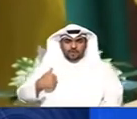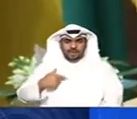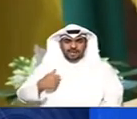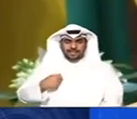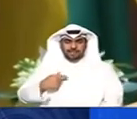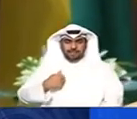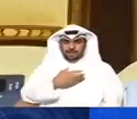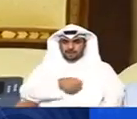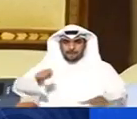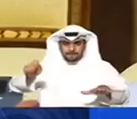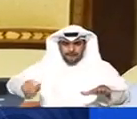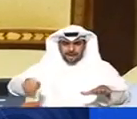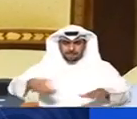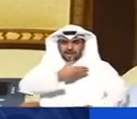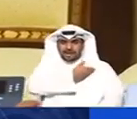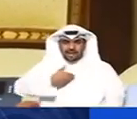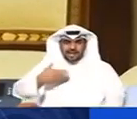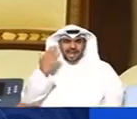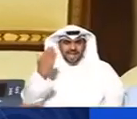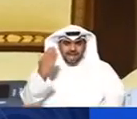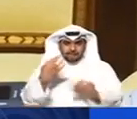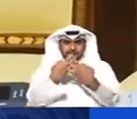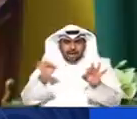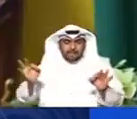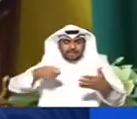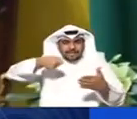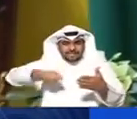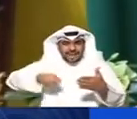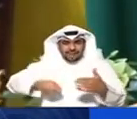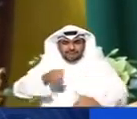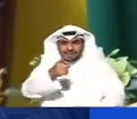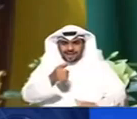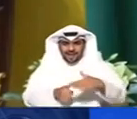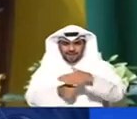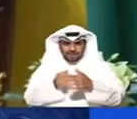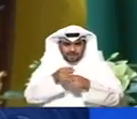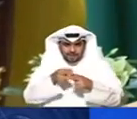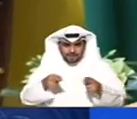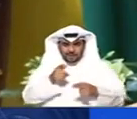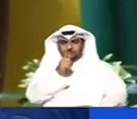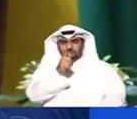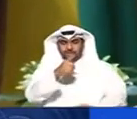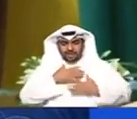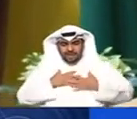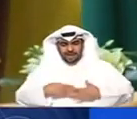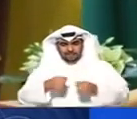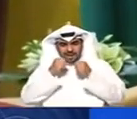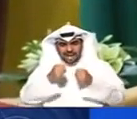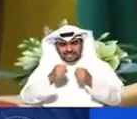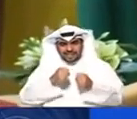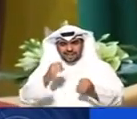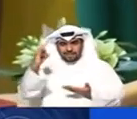الشباب والبنات يتسلمون عليك ويقولوا لك التحية والحمد لله على سلامة سموك وعودة إلى البلد